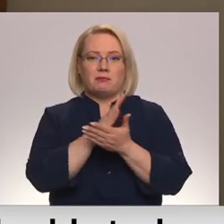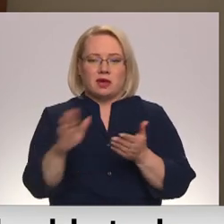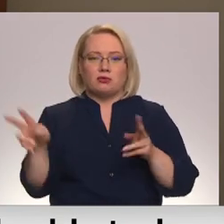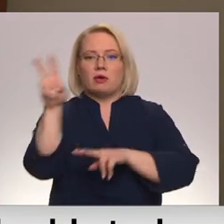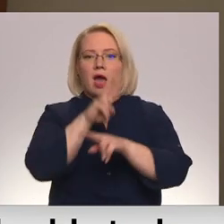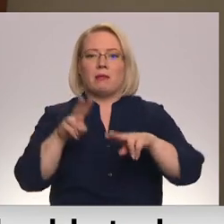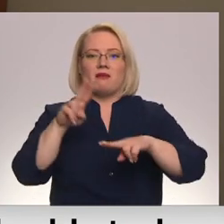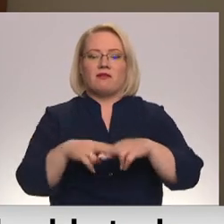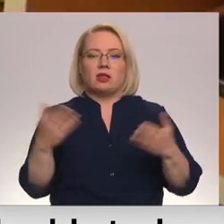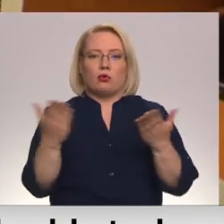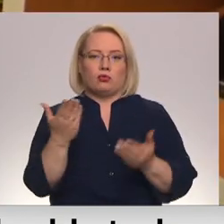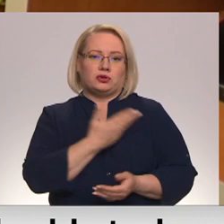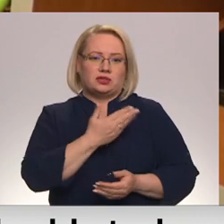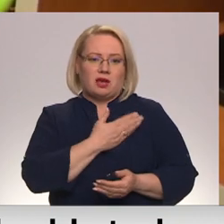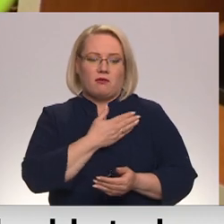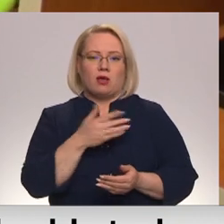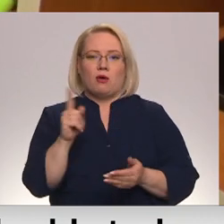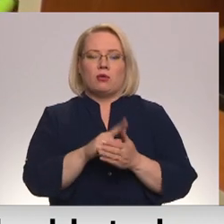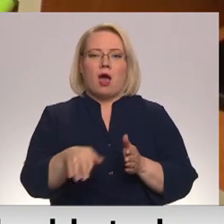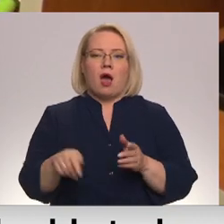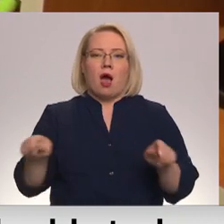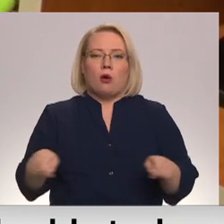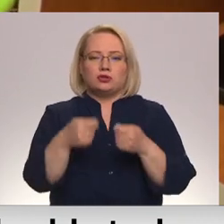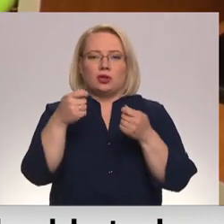kur dzīvot, audzinot mazo Dāvidu un skolnieci Sofiju.